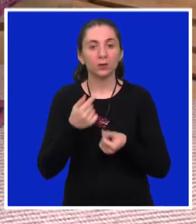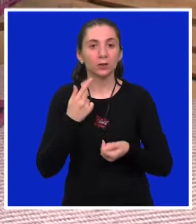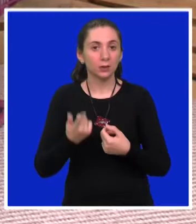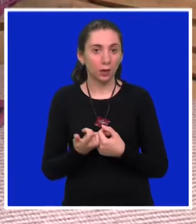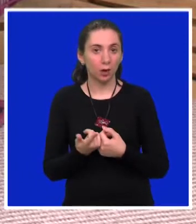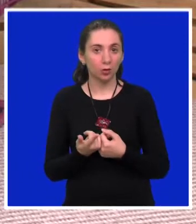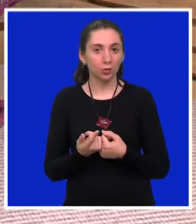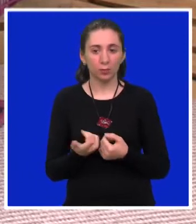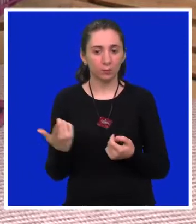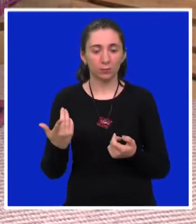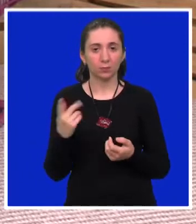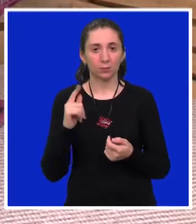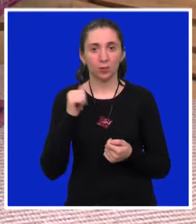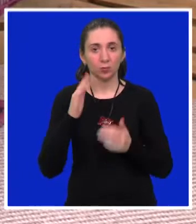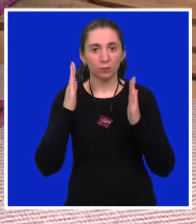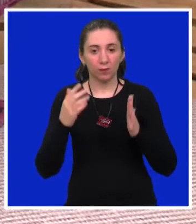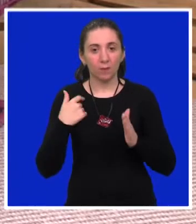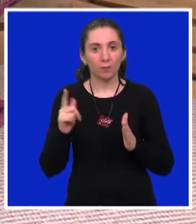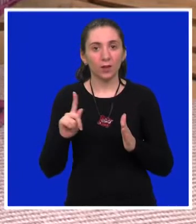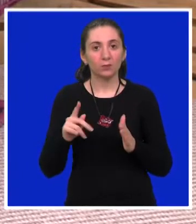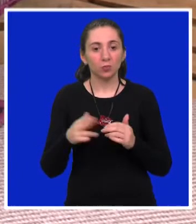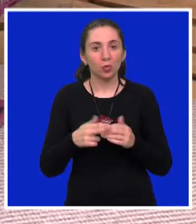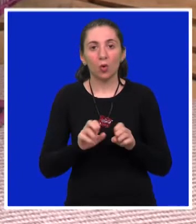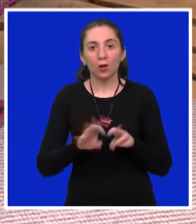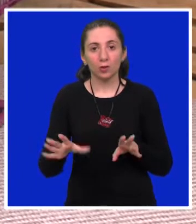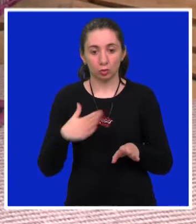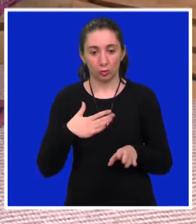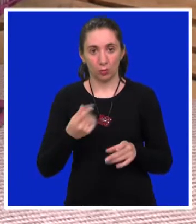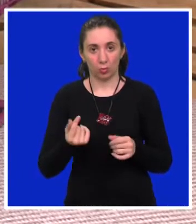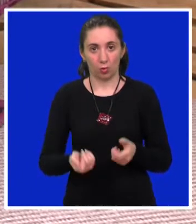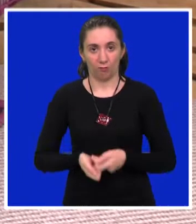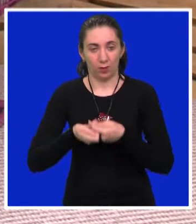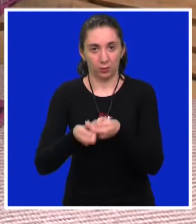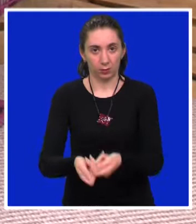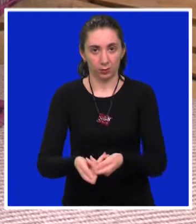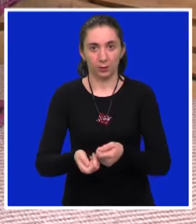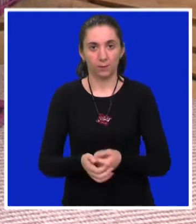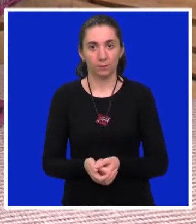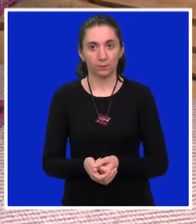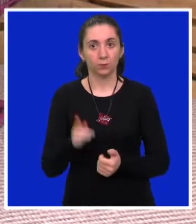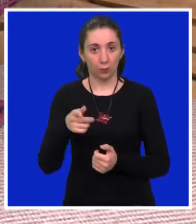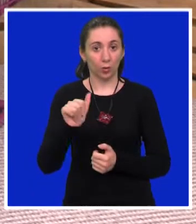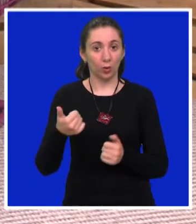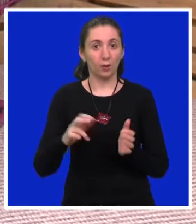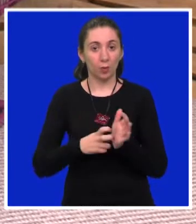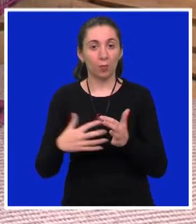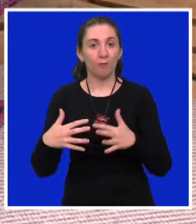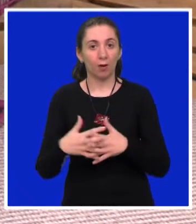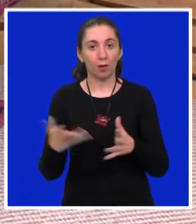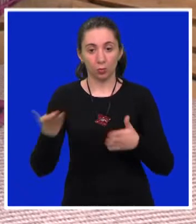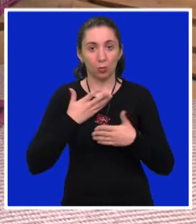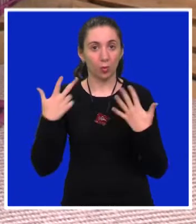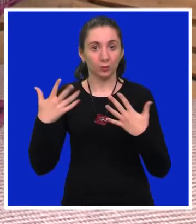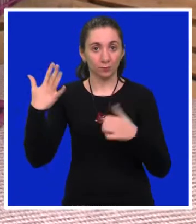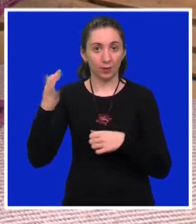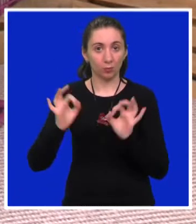Financijski kažem, nevjerojatno je da nismo morali gotovo ništa vlastitih sredstava uložiti. To obično je problem gradovima kad